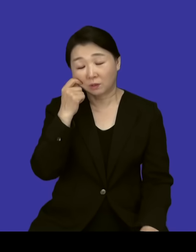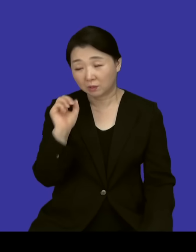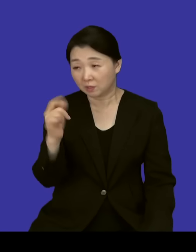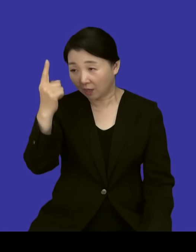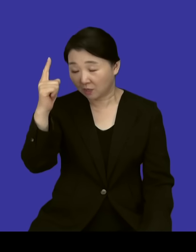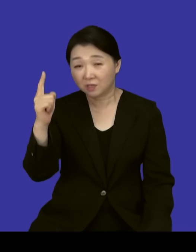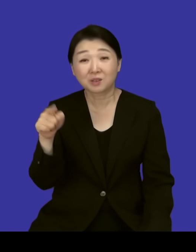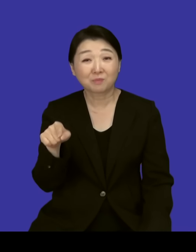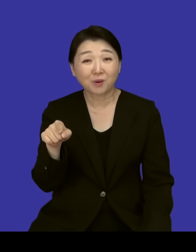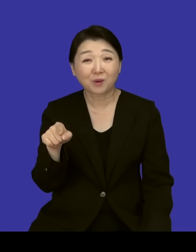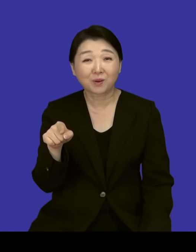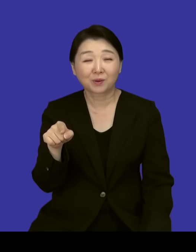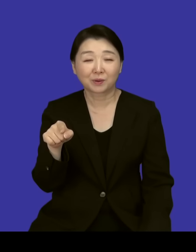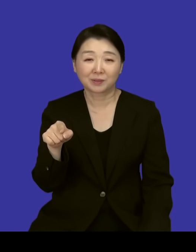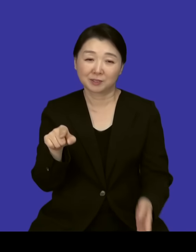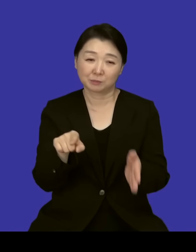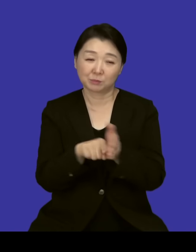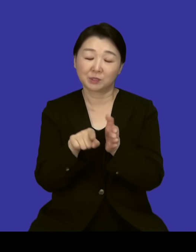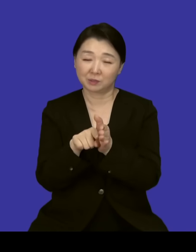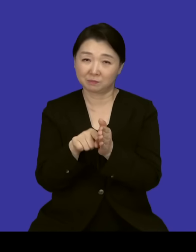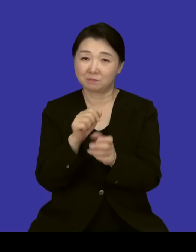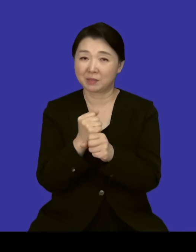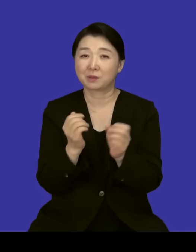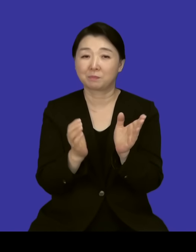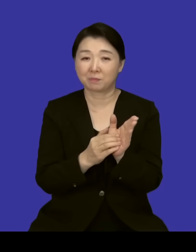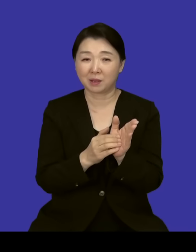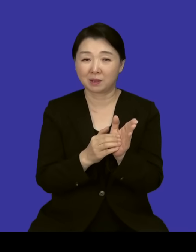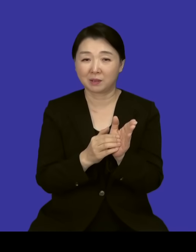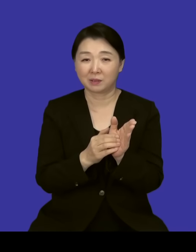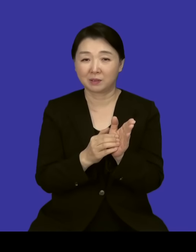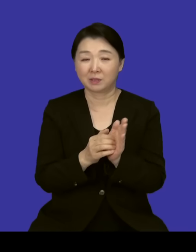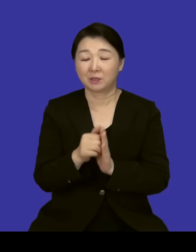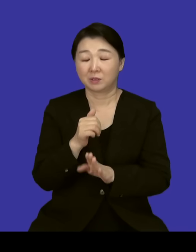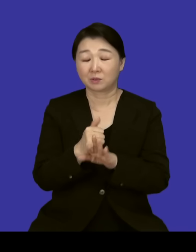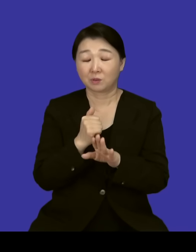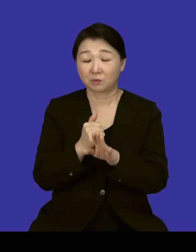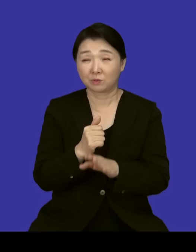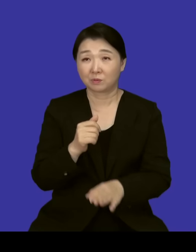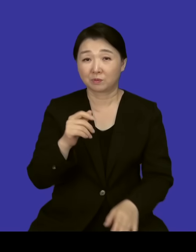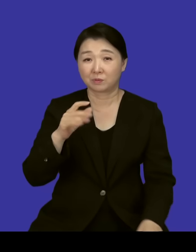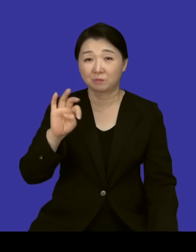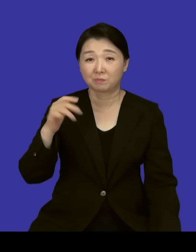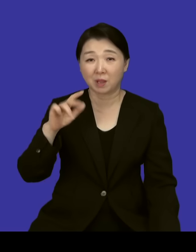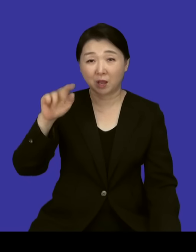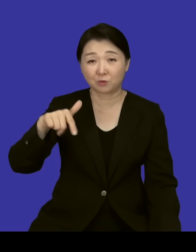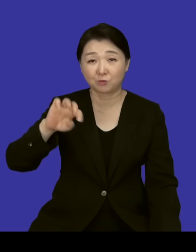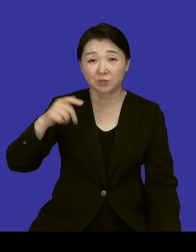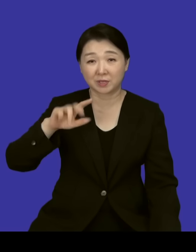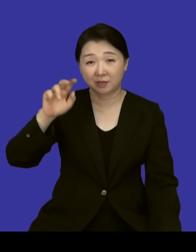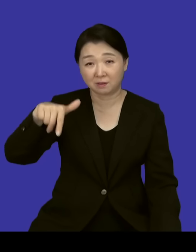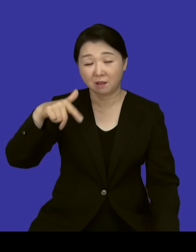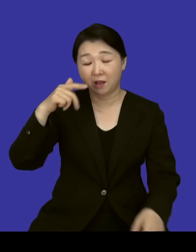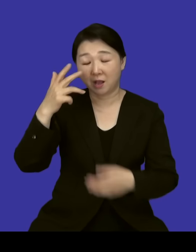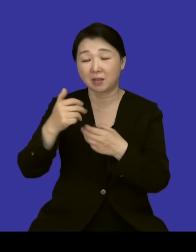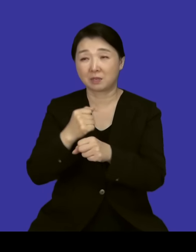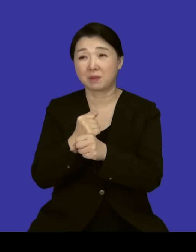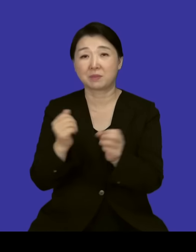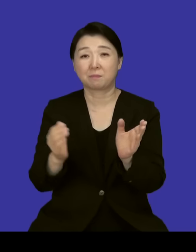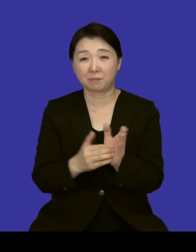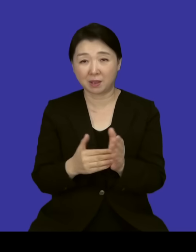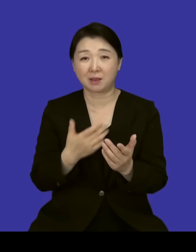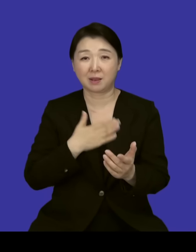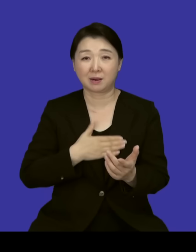있어서 나중에 그 믿음이 생기고 봤더니 만류 인력 이런 것도 다 하나님이 만들어 놓으신 거다라는 걸